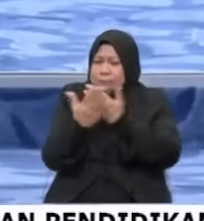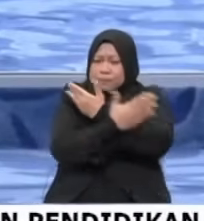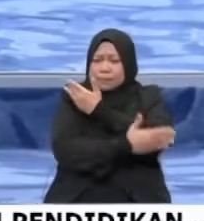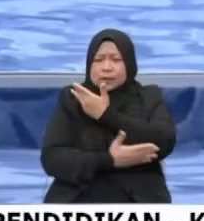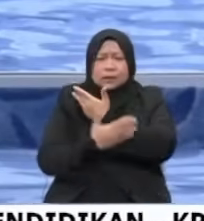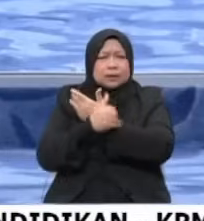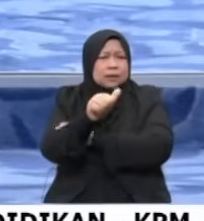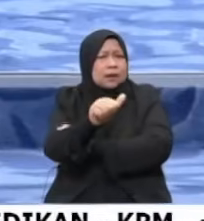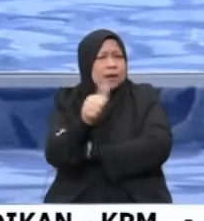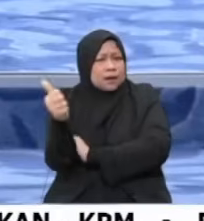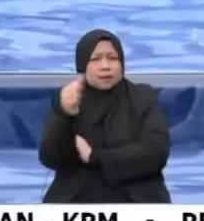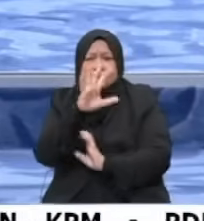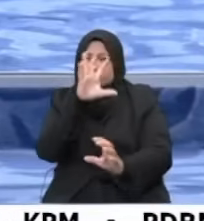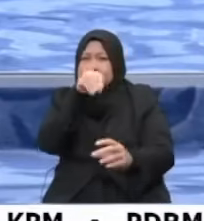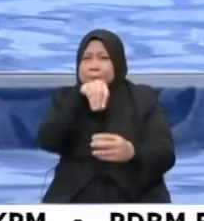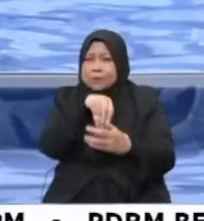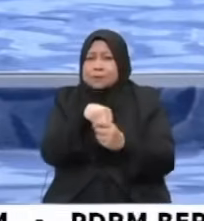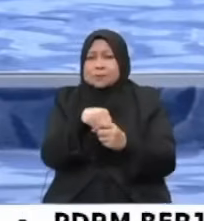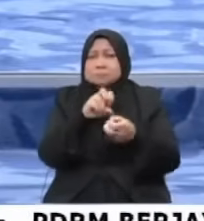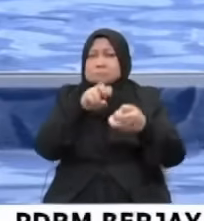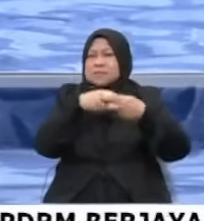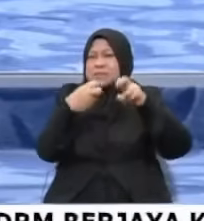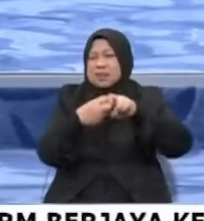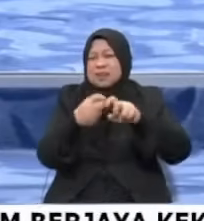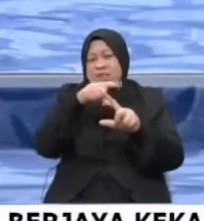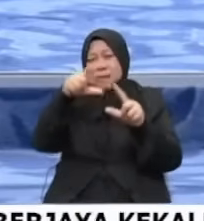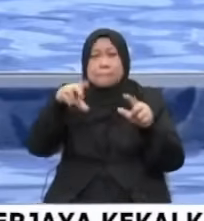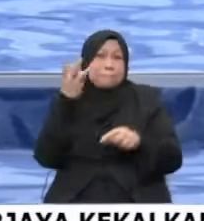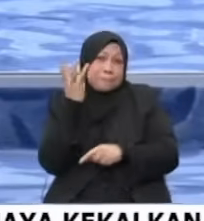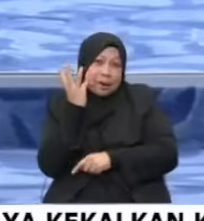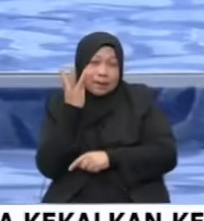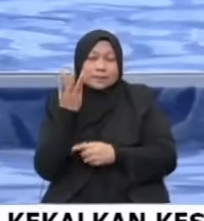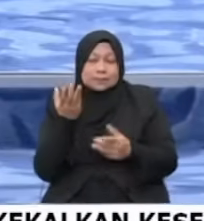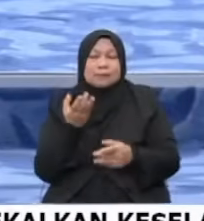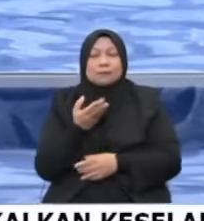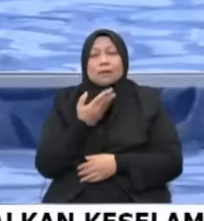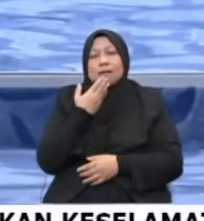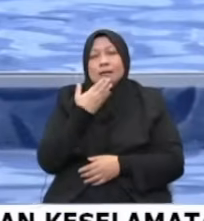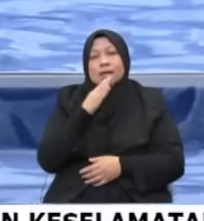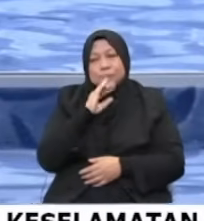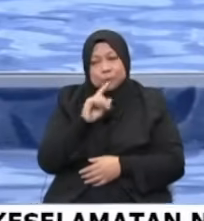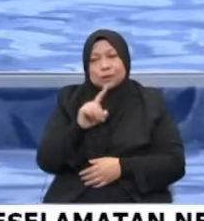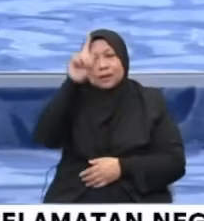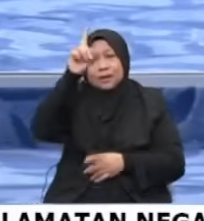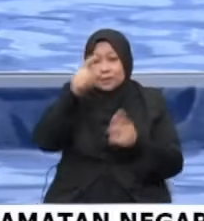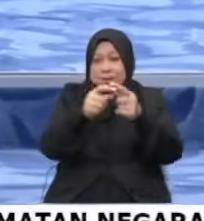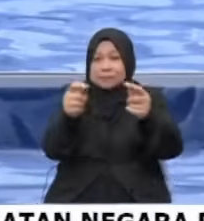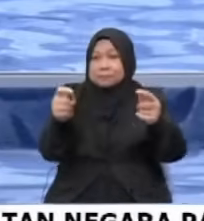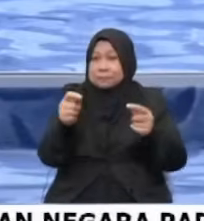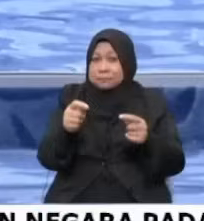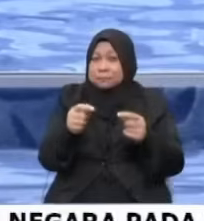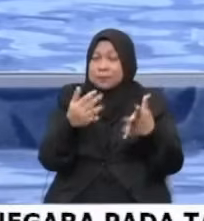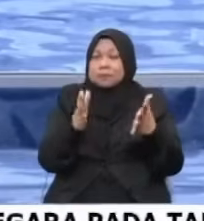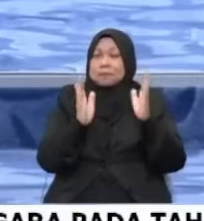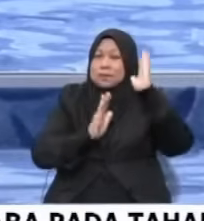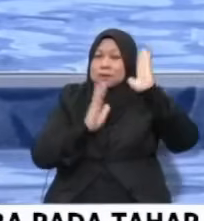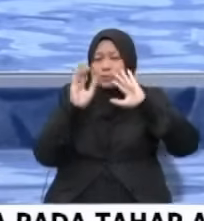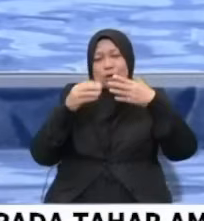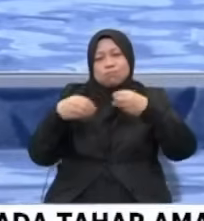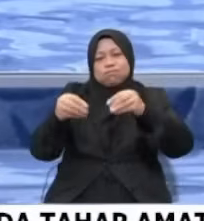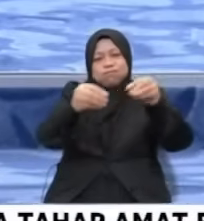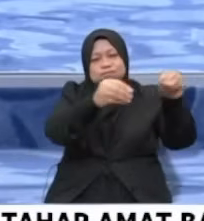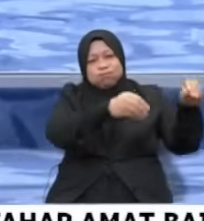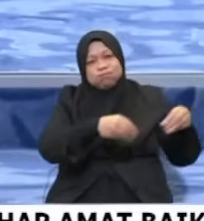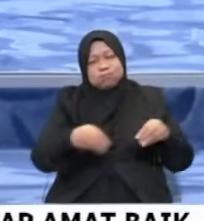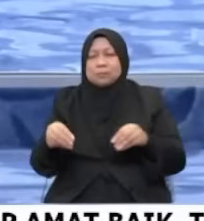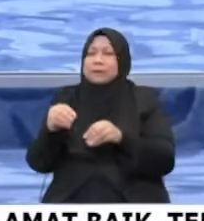lain termasuk yang kontroversi soal beras bar ini Alhamdulillah beras tempatan sudah di pasaran